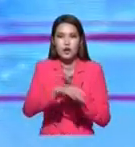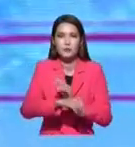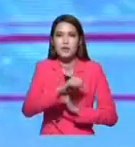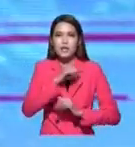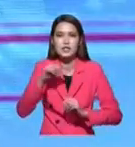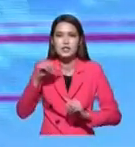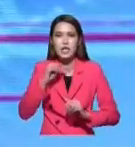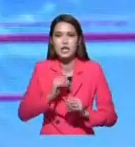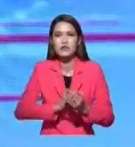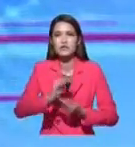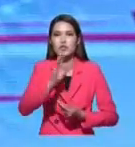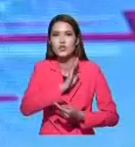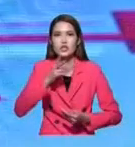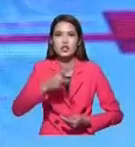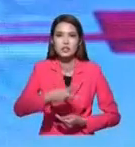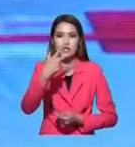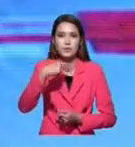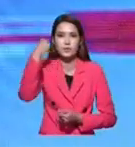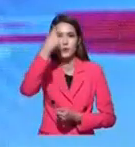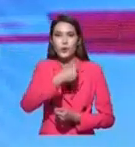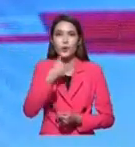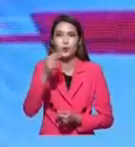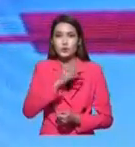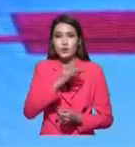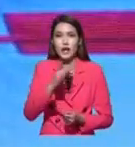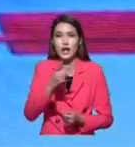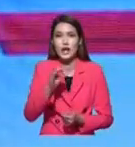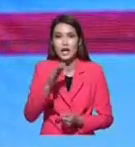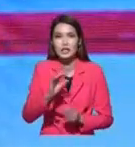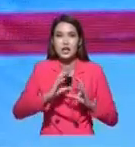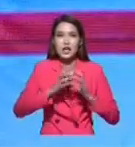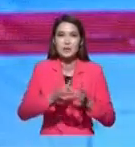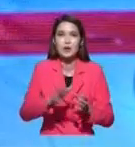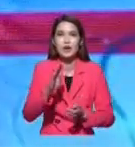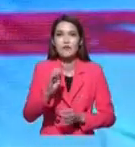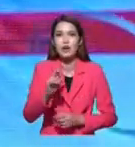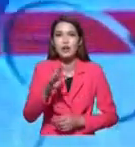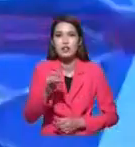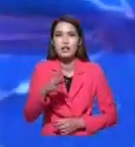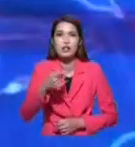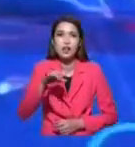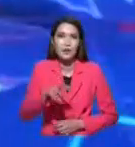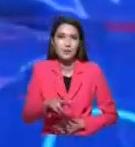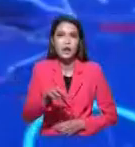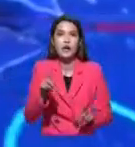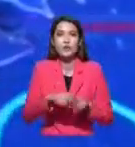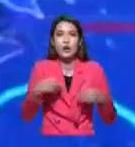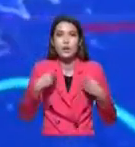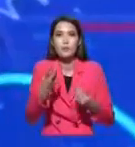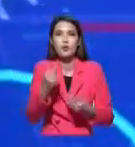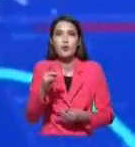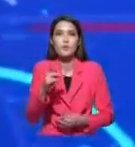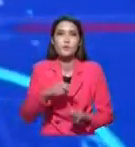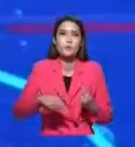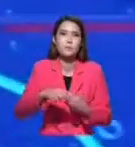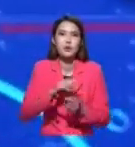самых влиятельных женщин 2023 года. Рейтинг представило международное издание Financial Times. Кроме представителей шоу-бизнеса,